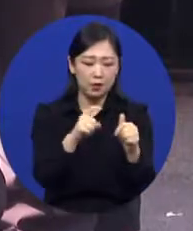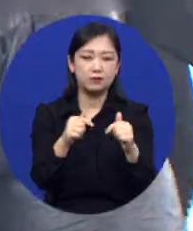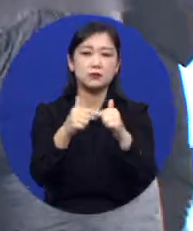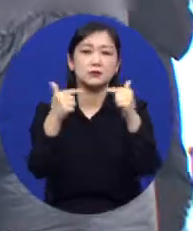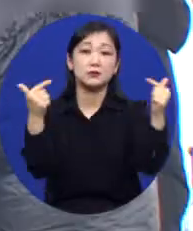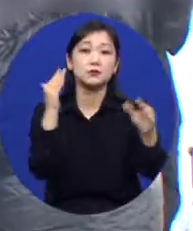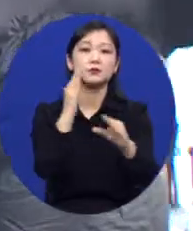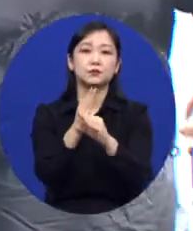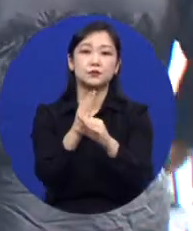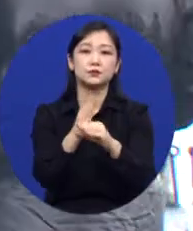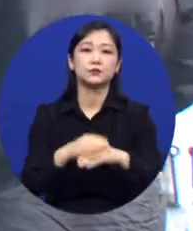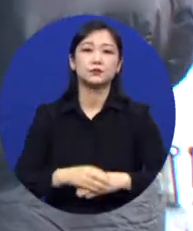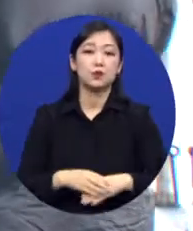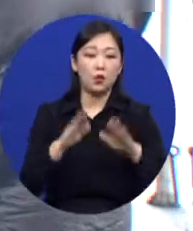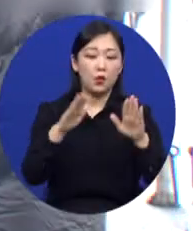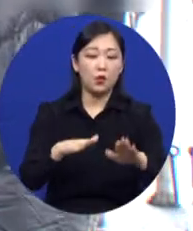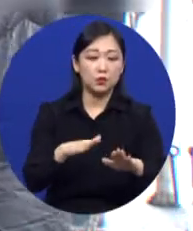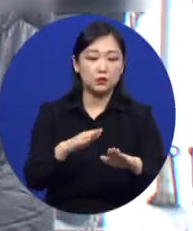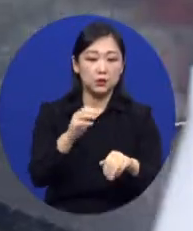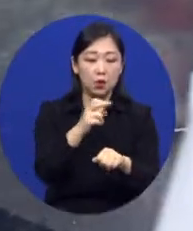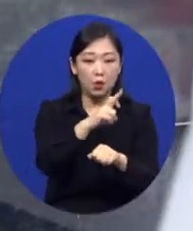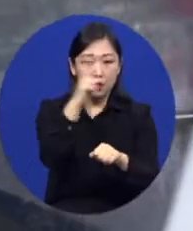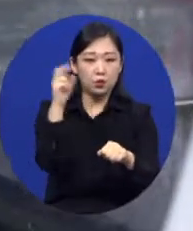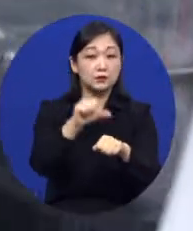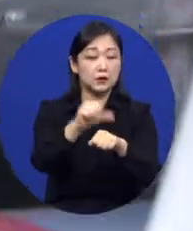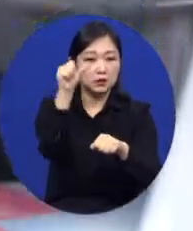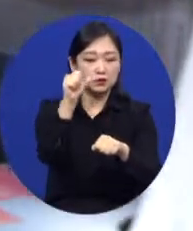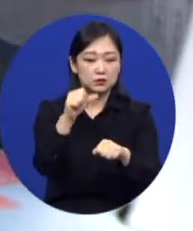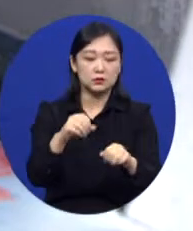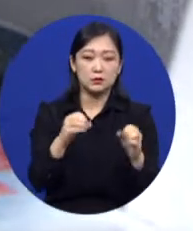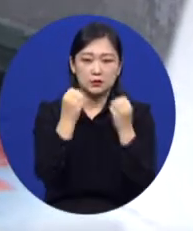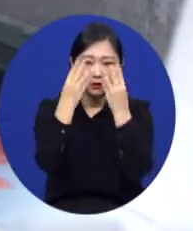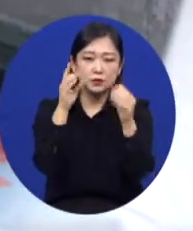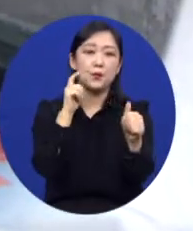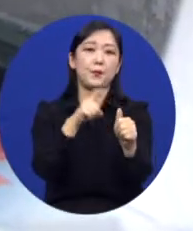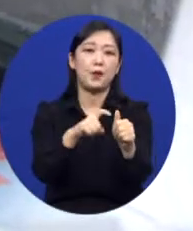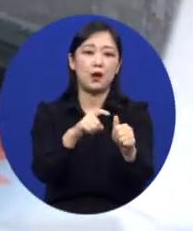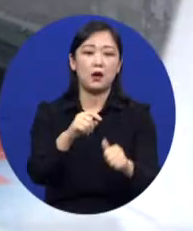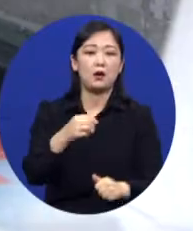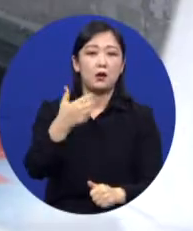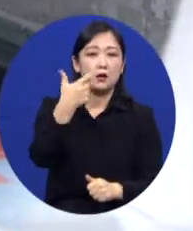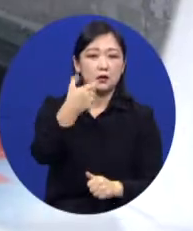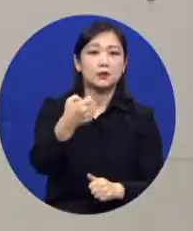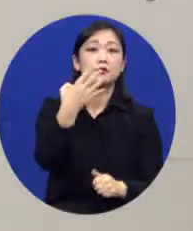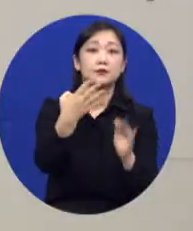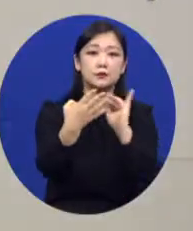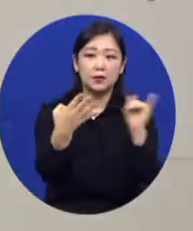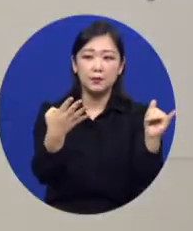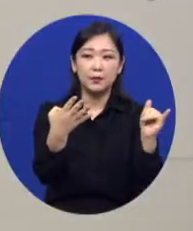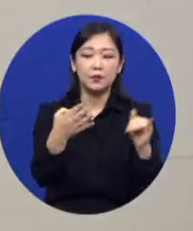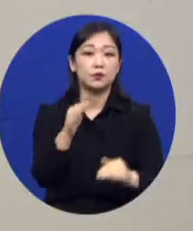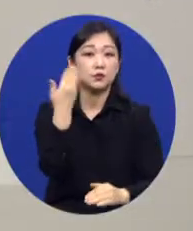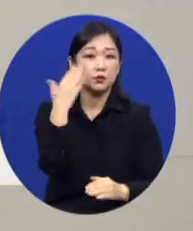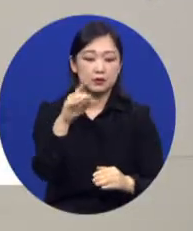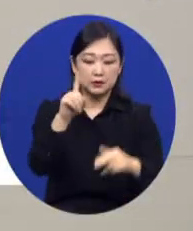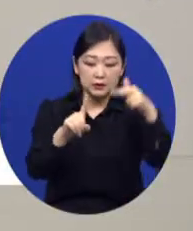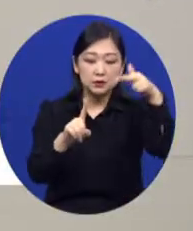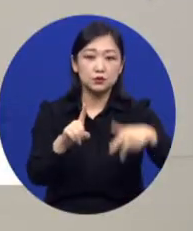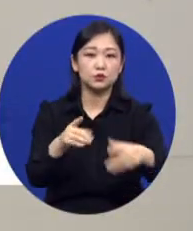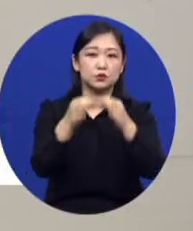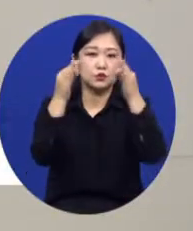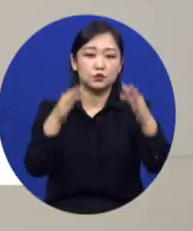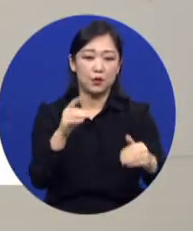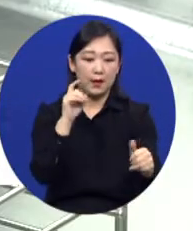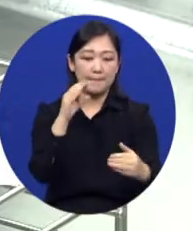겁니다 온으로 5시까지 발생한 코로나 애구 신규 확진 자넨 64명 최근 일주일 동안 발생한